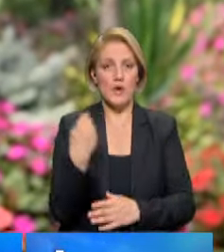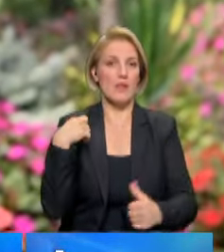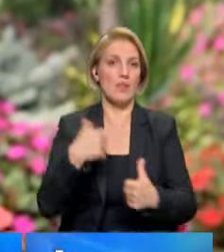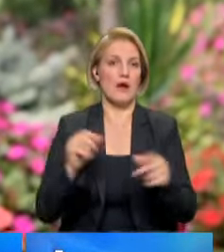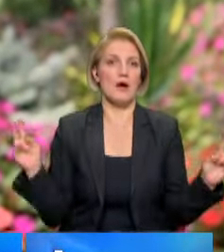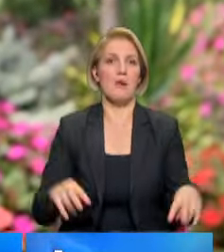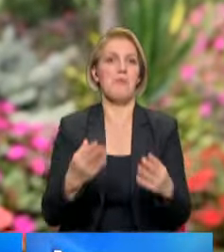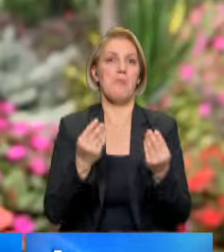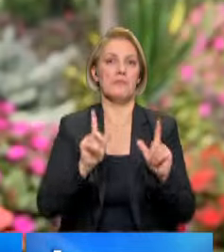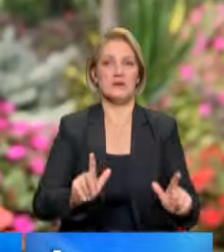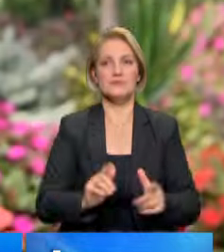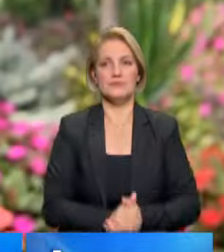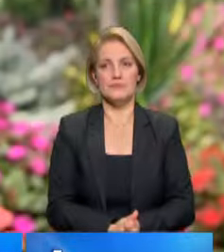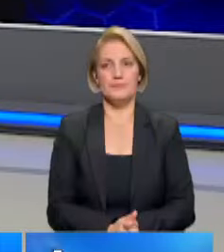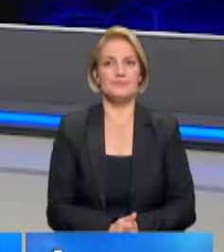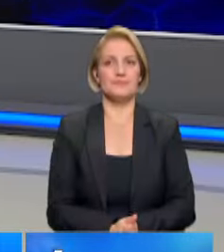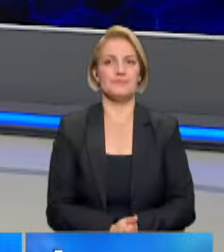yeniden ayağa kalkması lazım.